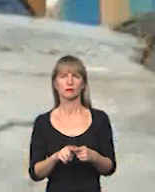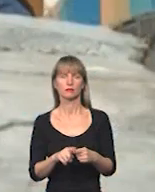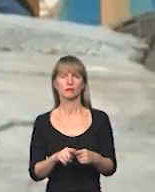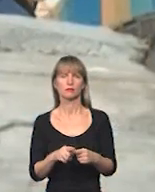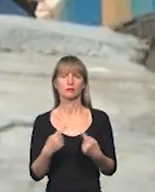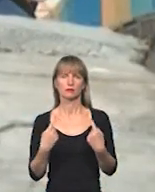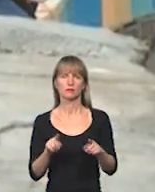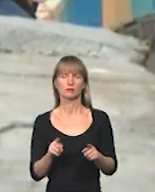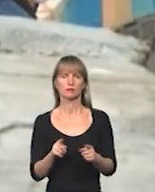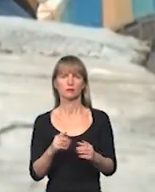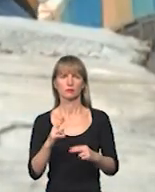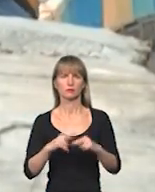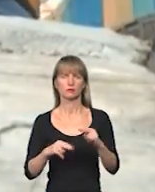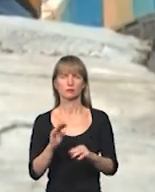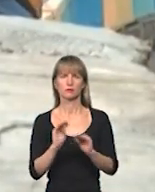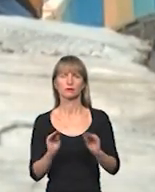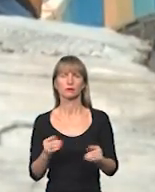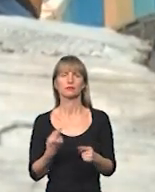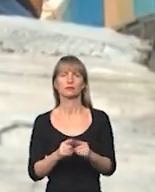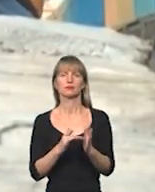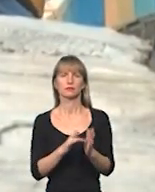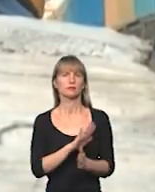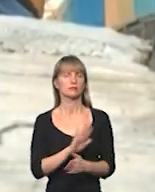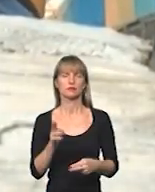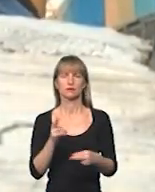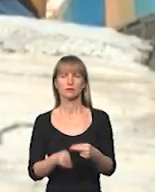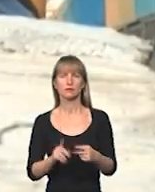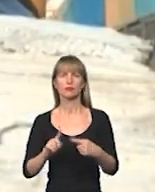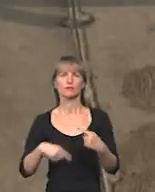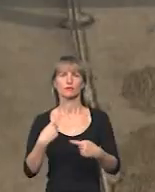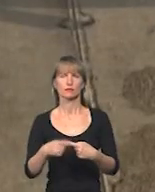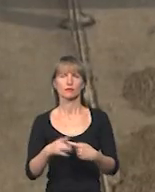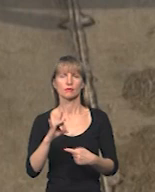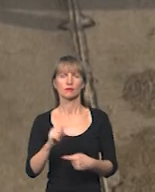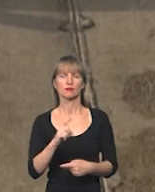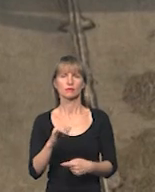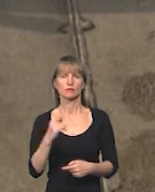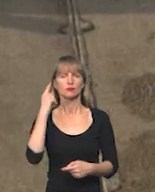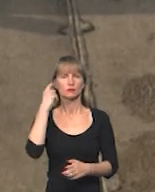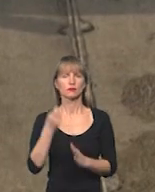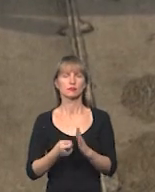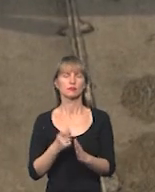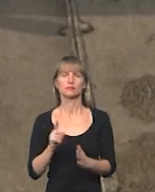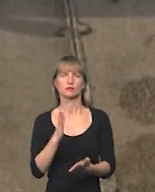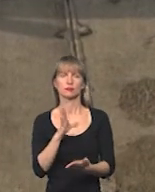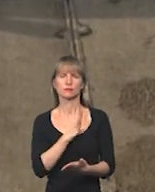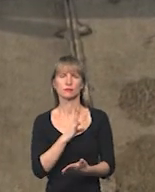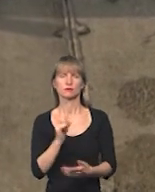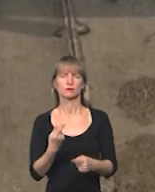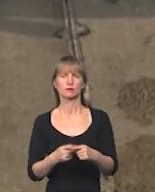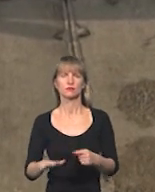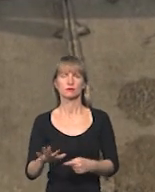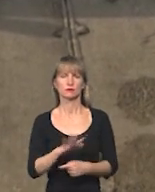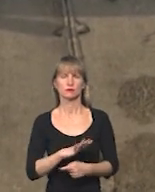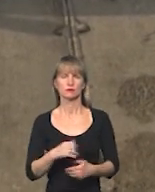здание. На цьому екскурсія не завершується. Наступного разу дізнаємось, що ж знаходилося на цій території